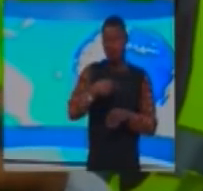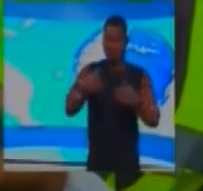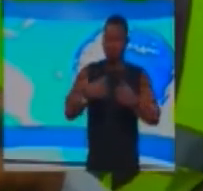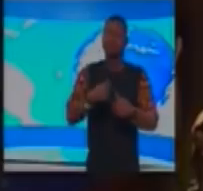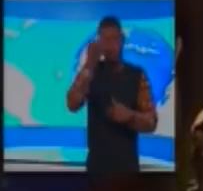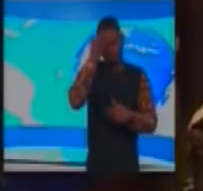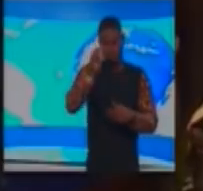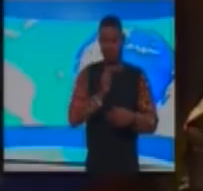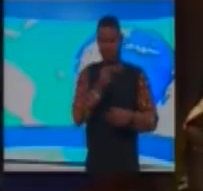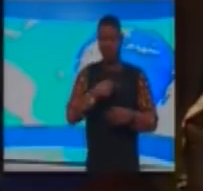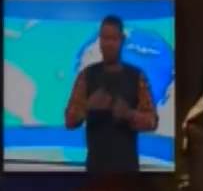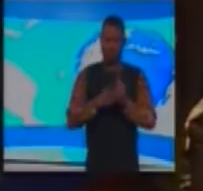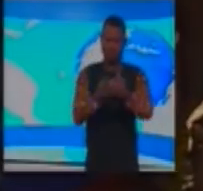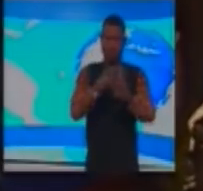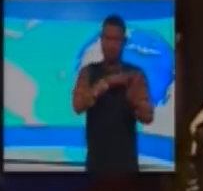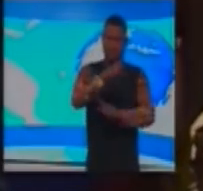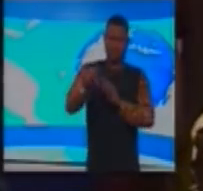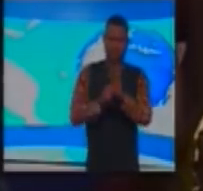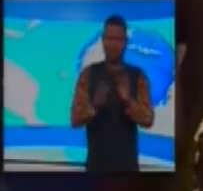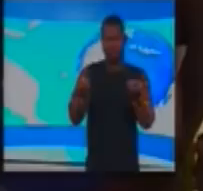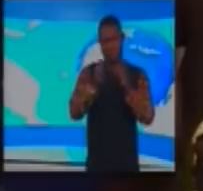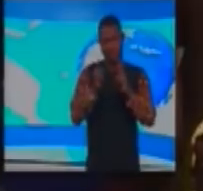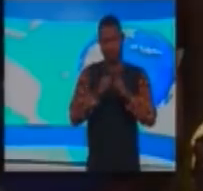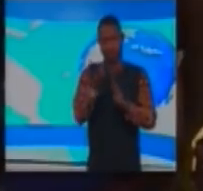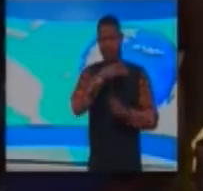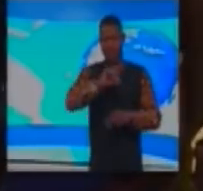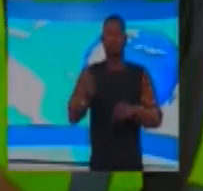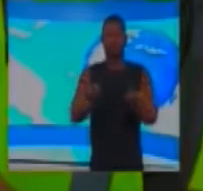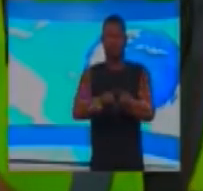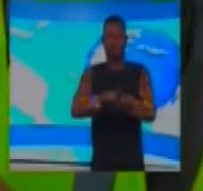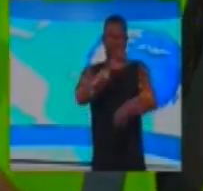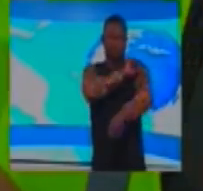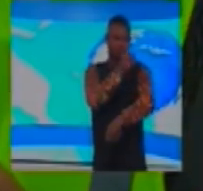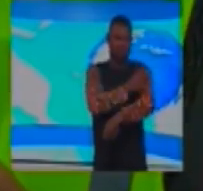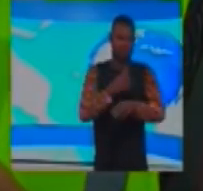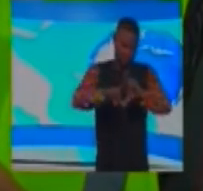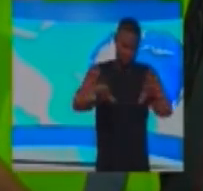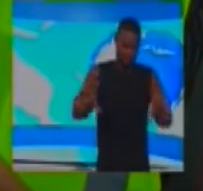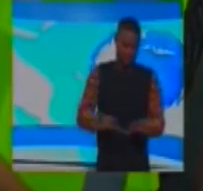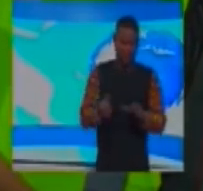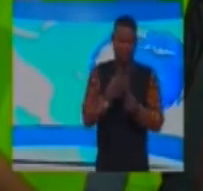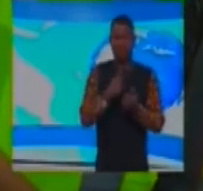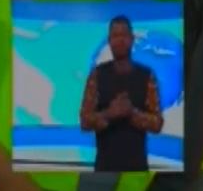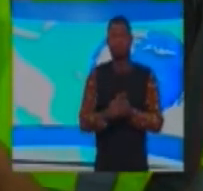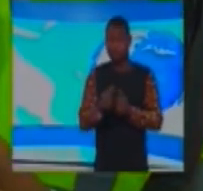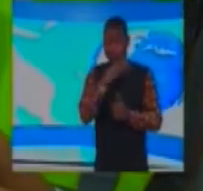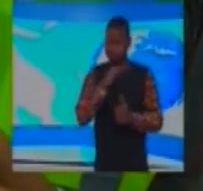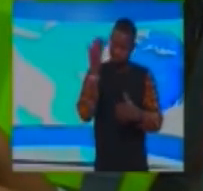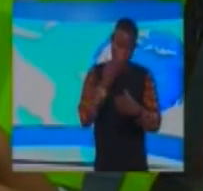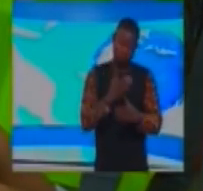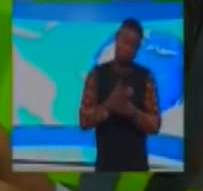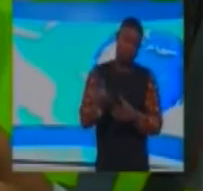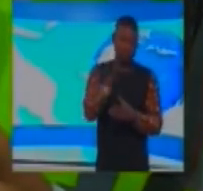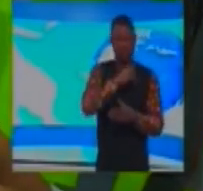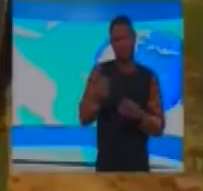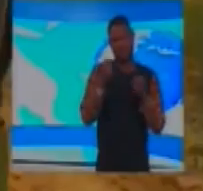l'accompagnement des populations riveraines et aussi des autorités locales. C'est vrai que ça a un impact, l'infrastructure que nous sommes en